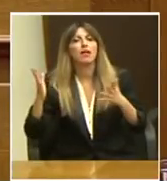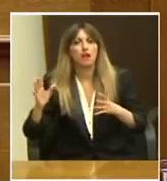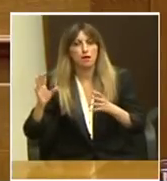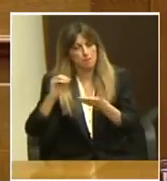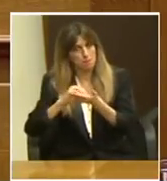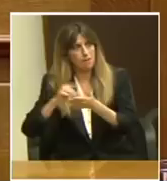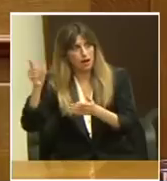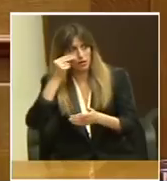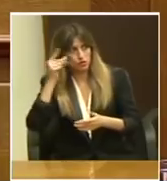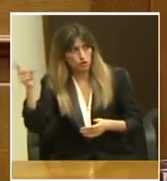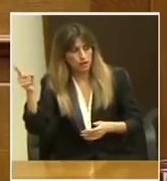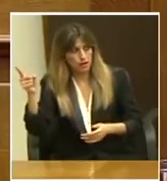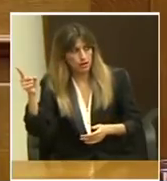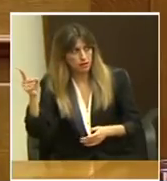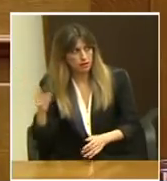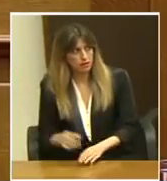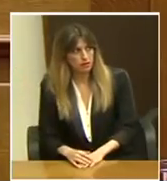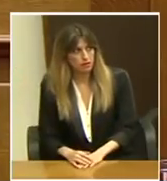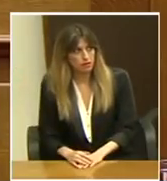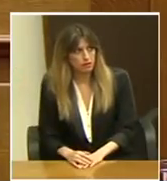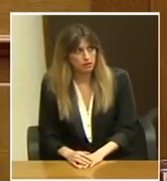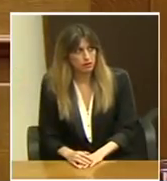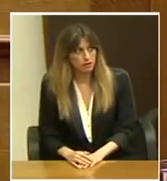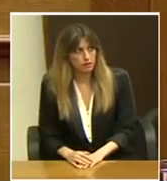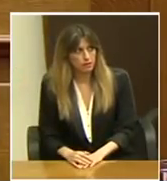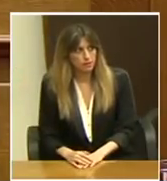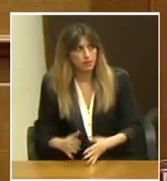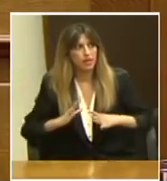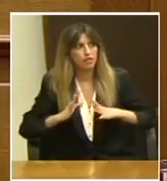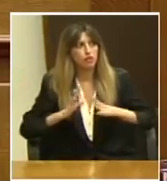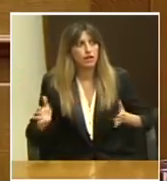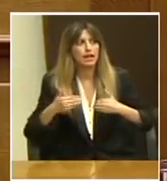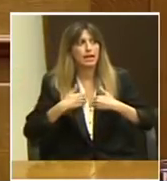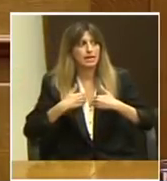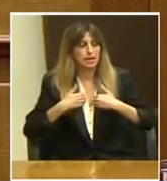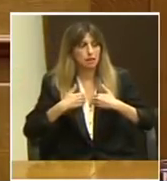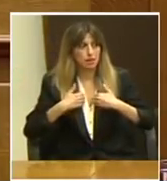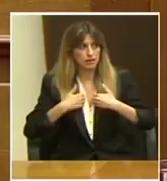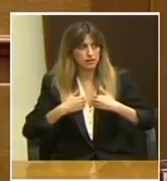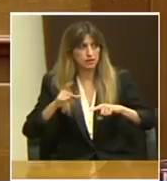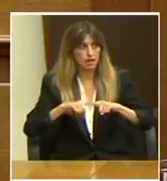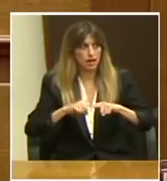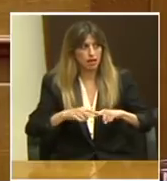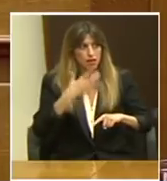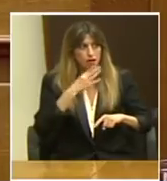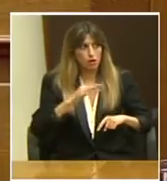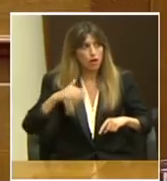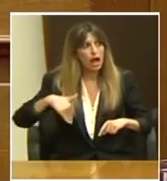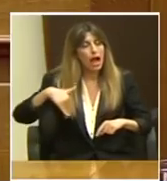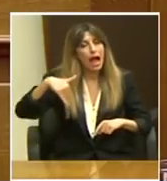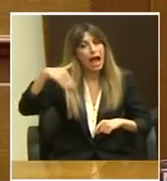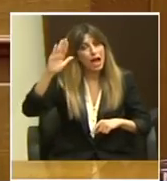Άνω Βόλτα. Και δεν το θέλαμε κι εμείς, γιατί οι αρχαιολόγοι μας λένε ότι το Άνω Μακεδονία είναι κομμάτι της σημερινής